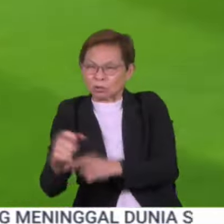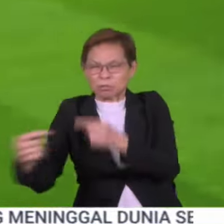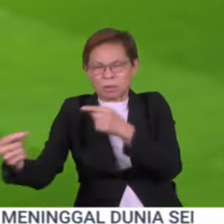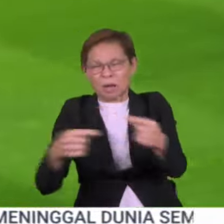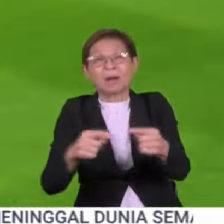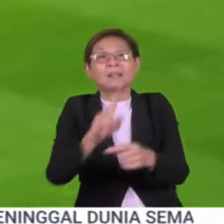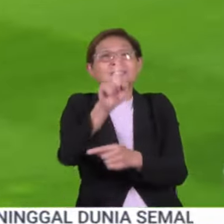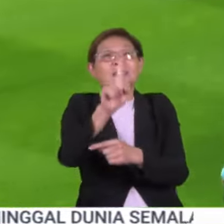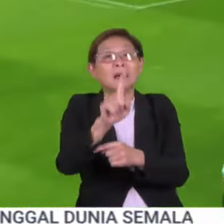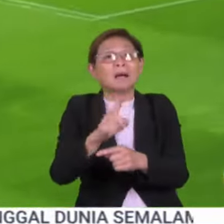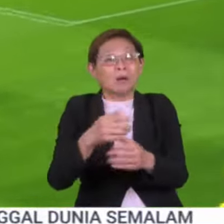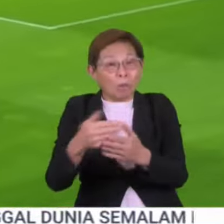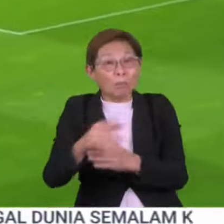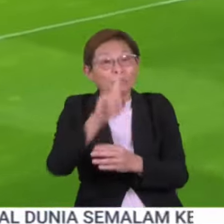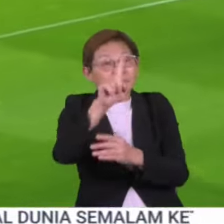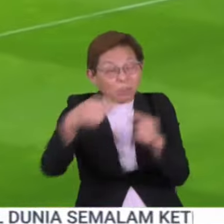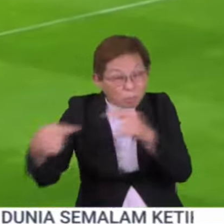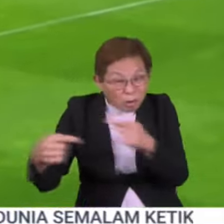perlawanan